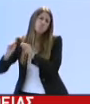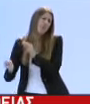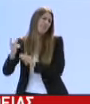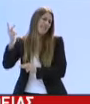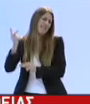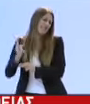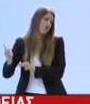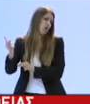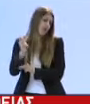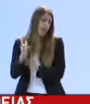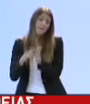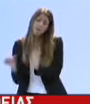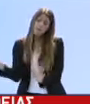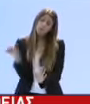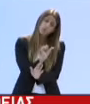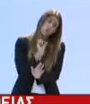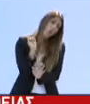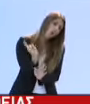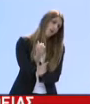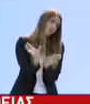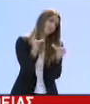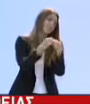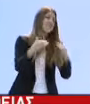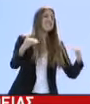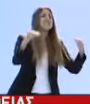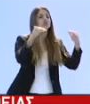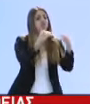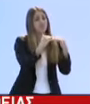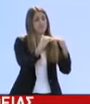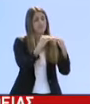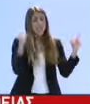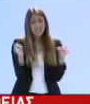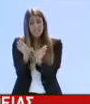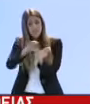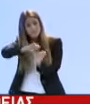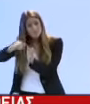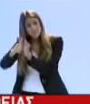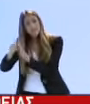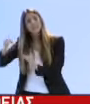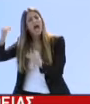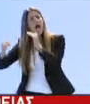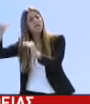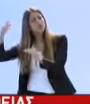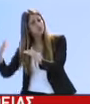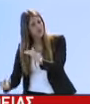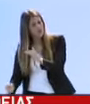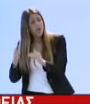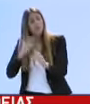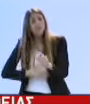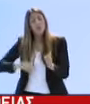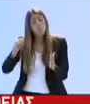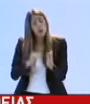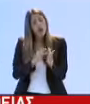κοινωνία. Δημιουργεί μεγάλες κοινωνικές ανισότητες. Αυτές με τη σειρά τους υπονομεύουν την πρόοδο. Και θέλω αυτό να το